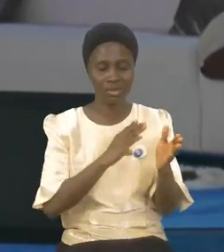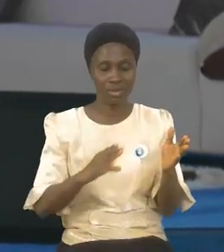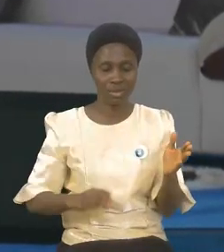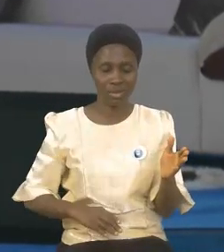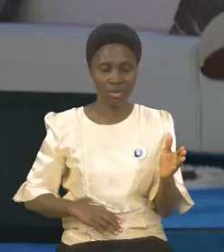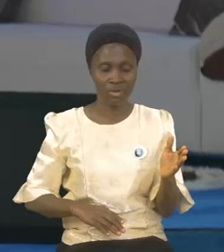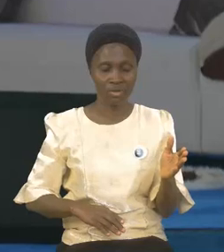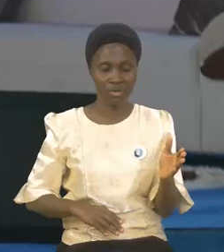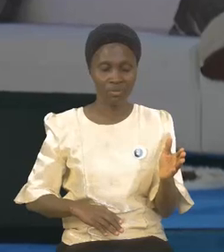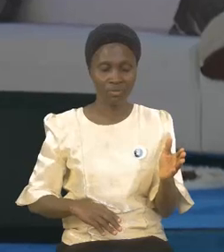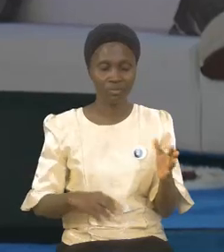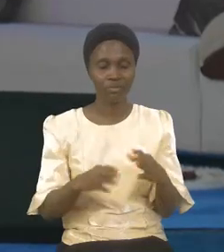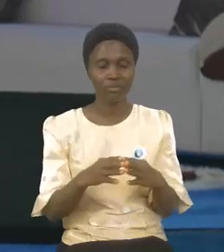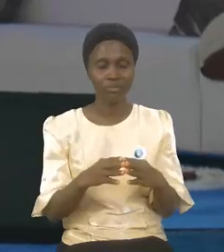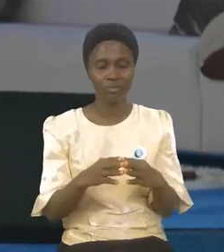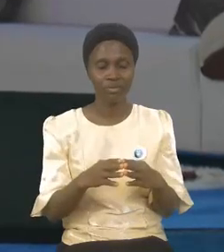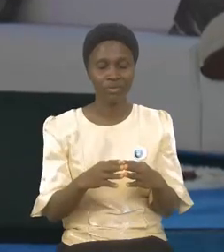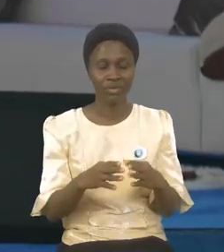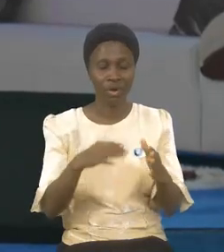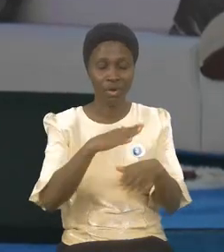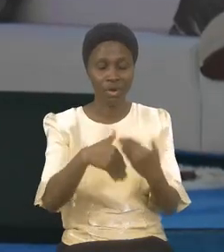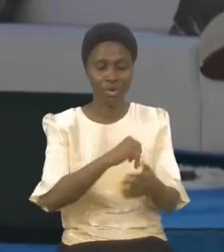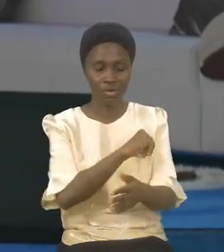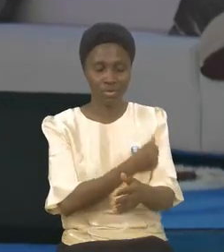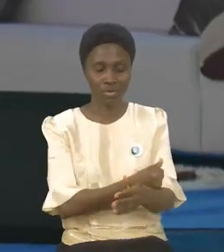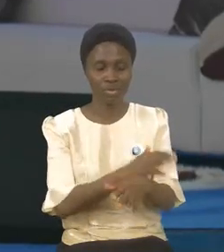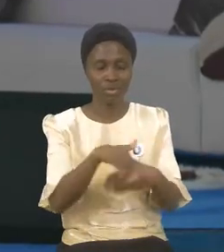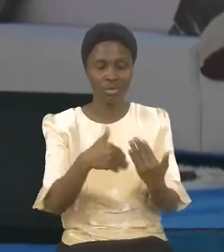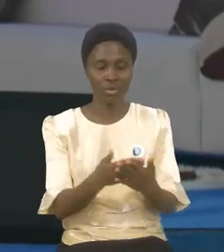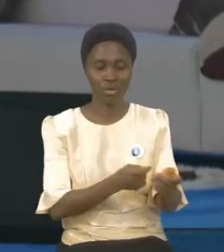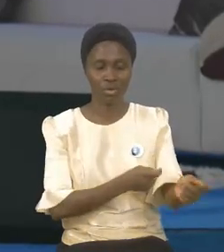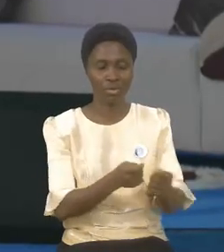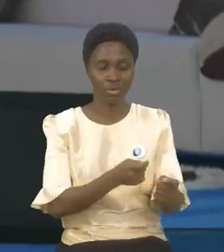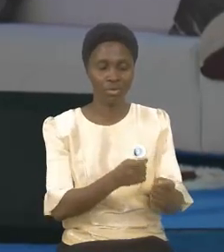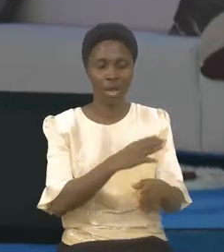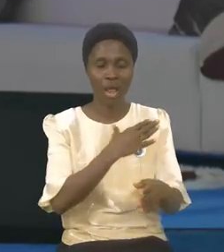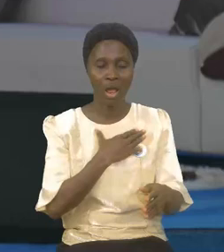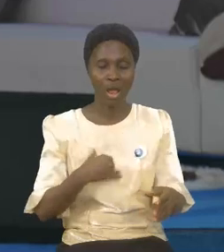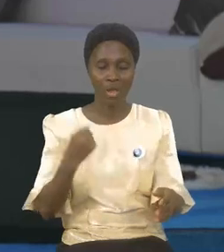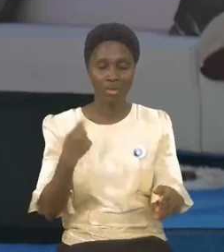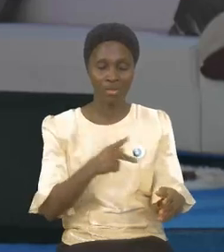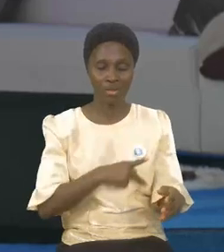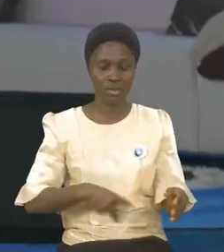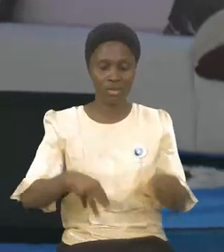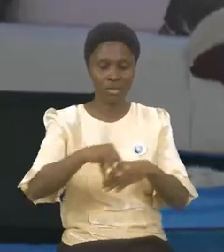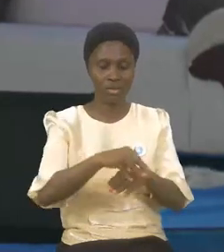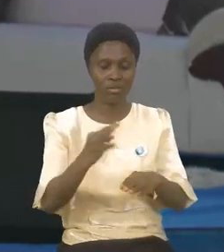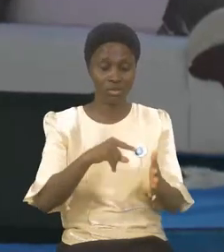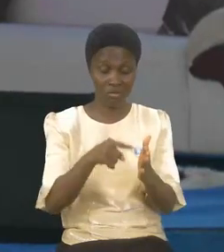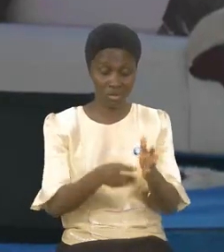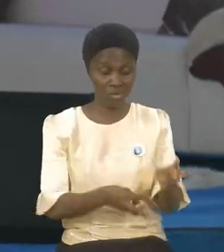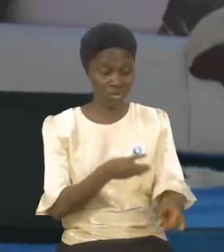Christ a tout le pouvoir, toute autorité, toute domination, et les royaumes de ce